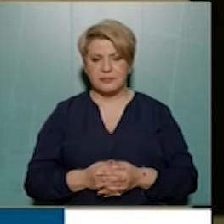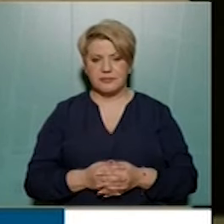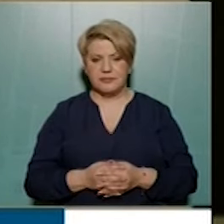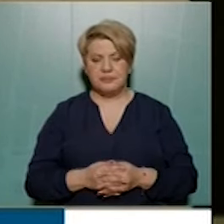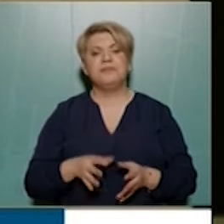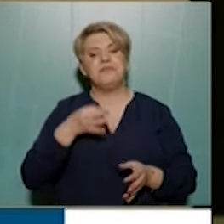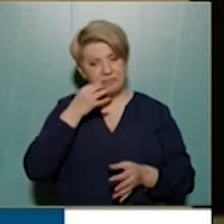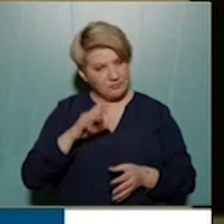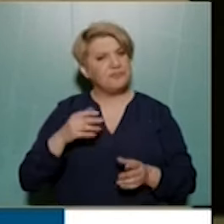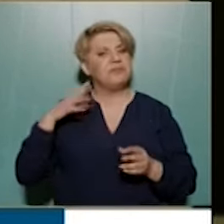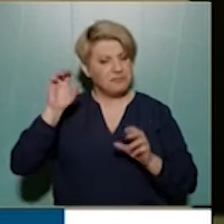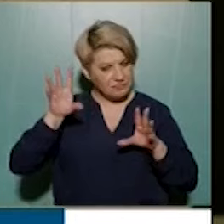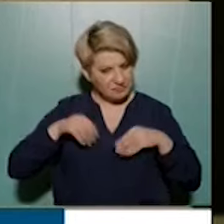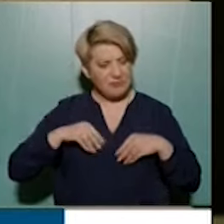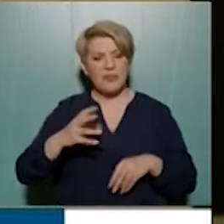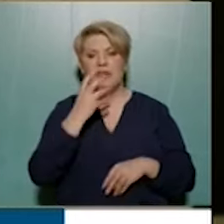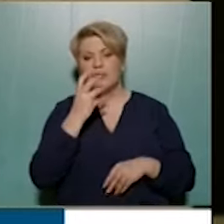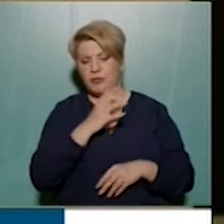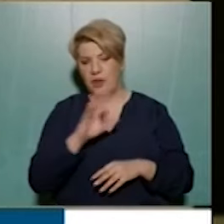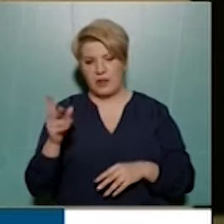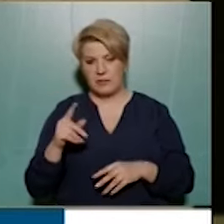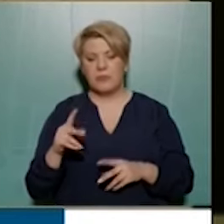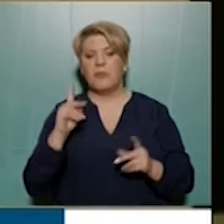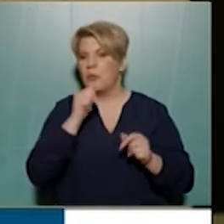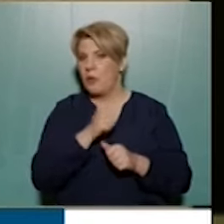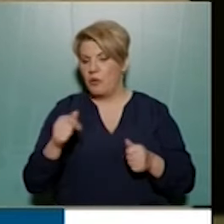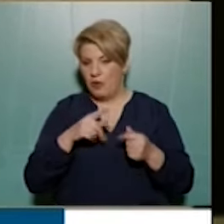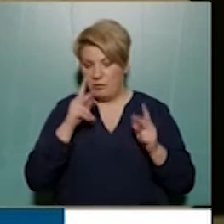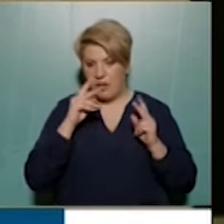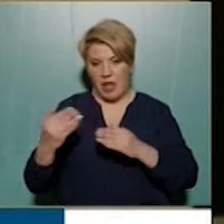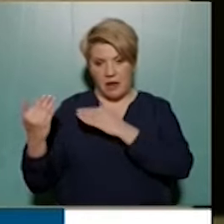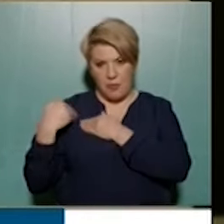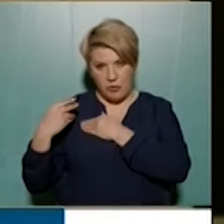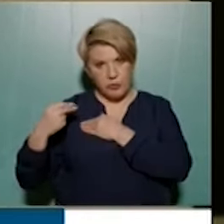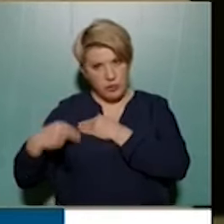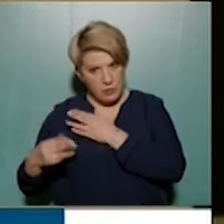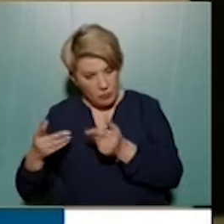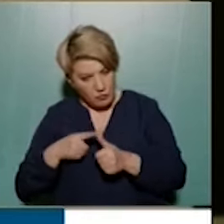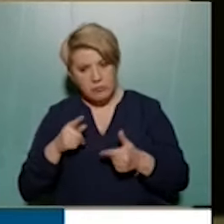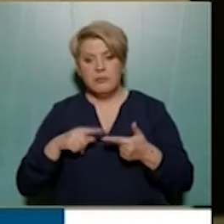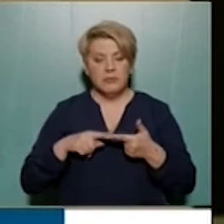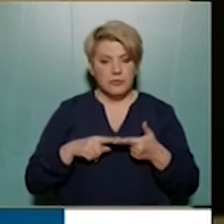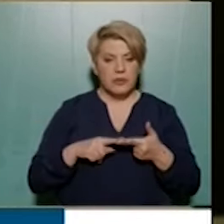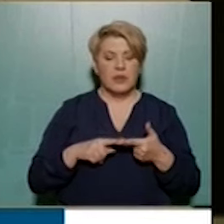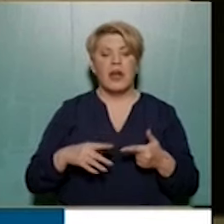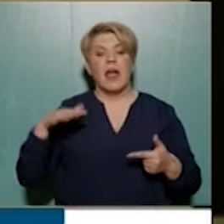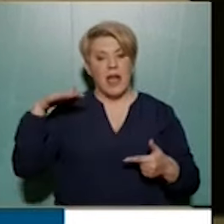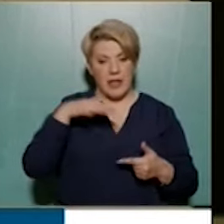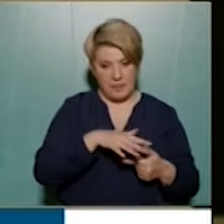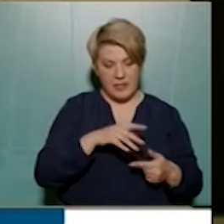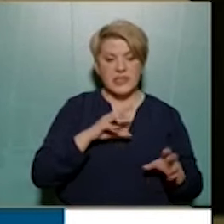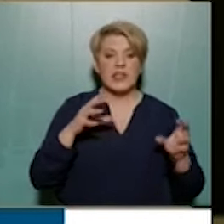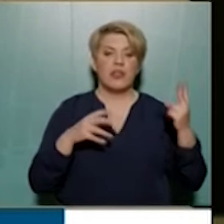ερχόμαστε λίγο στα λόγια μας τώρα. Είναι ένα σοβαρό ζήτημα που δεν άπτεται προφανώς μόνο των αρμοδιοτήτων του Δήμου. Λέω για την επίθεση σε βάρος